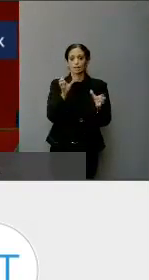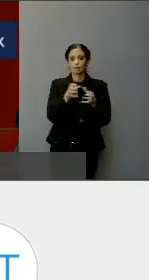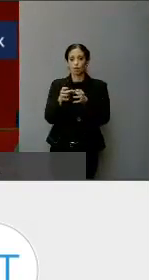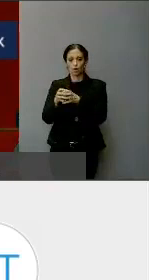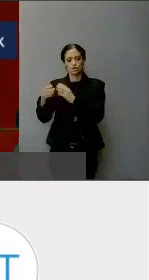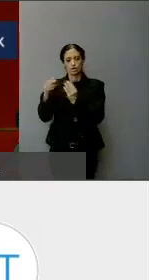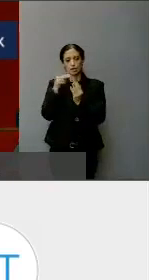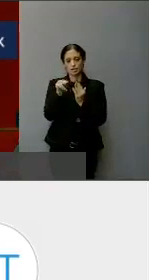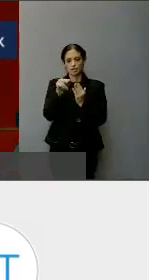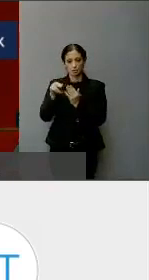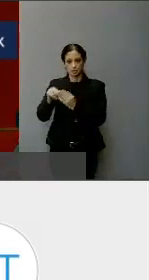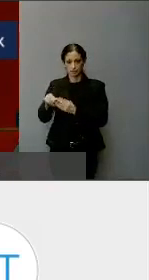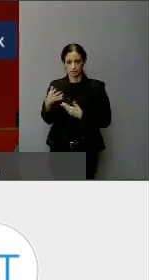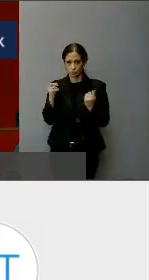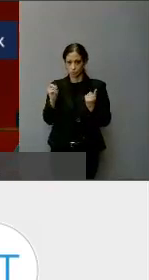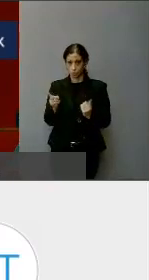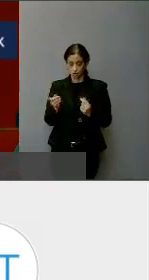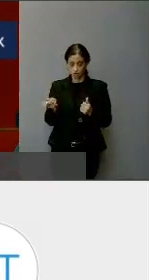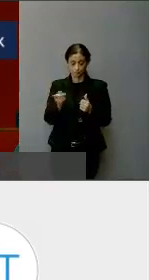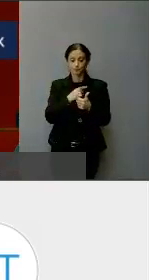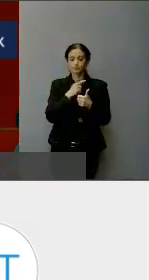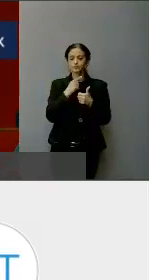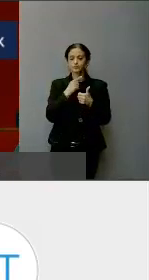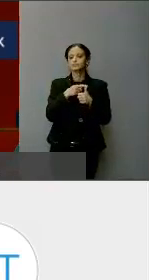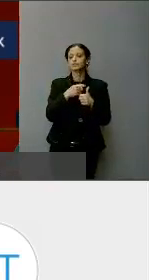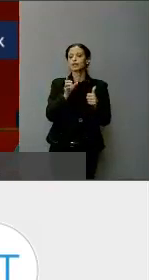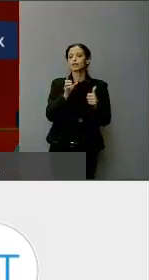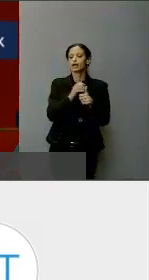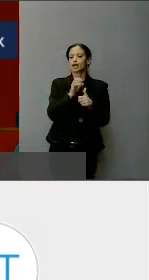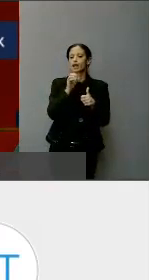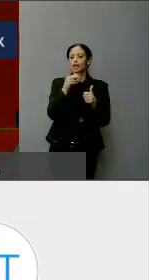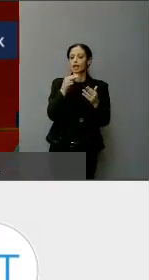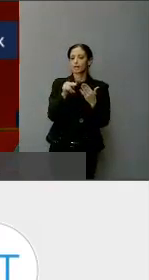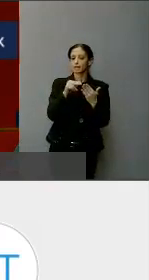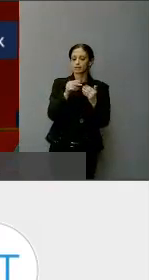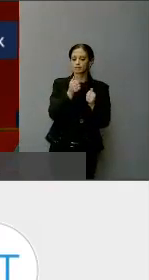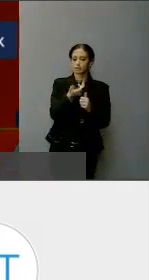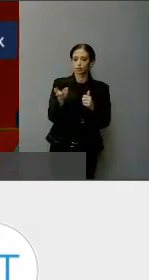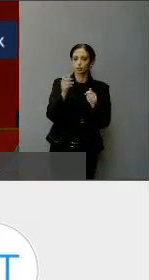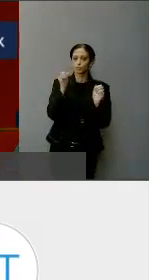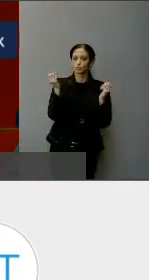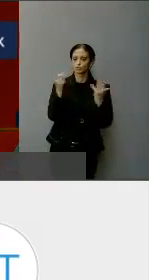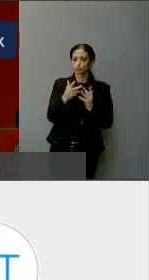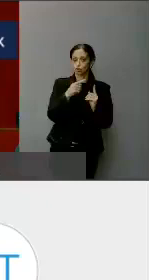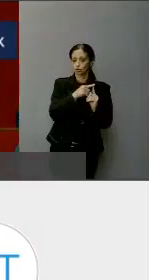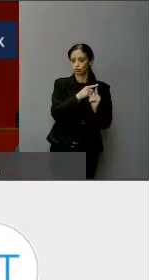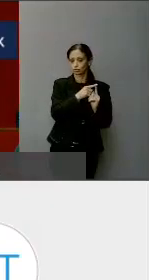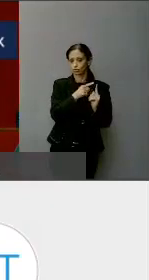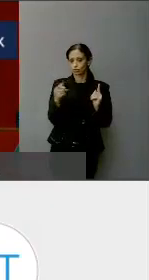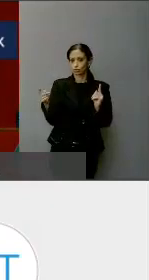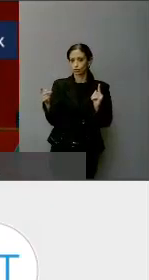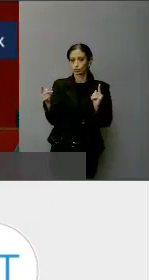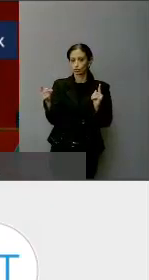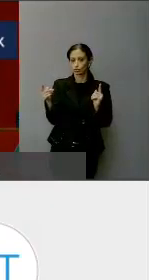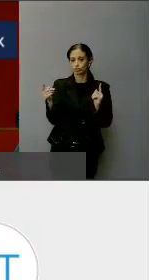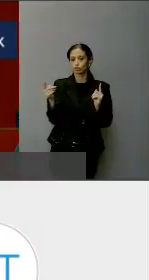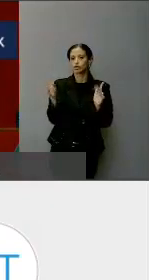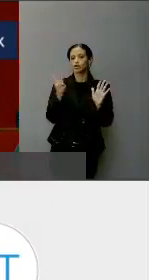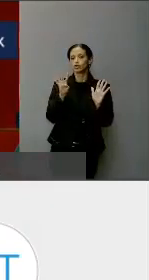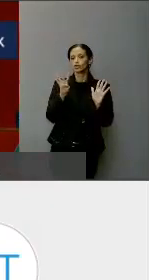emendamenti che sono primo gli emendamenti dal numero 18 al numero